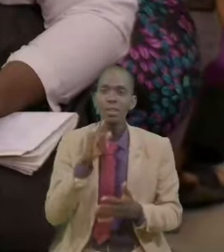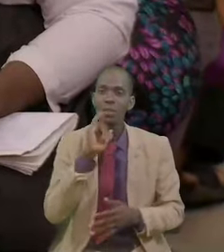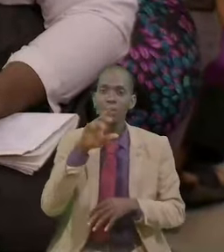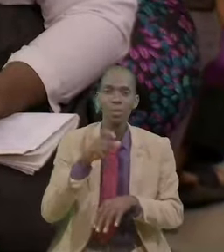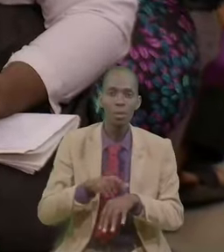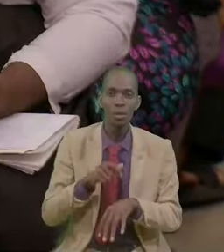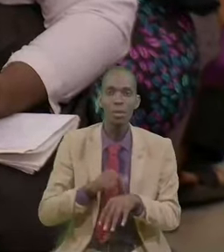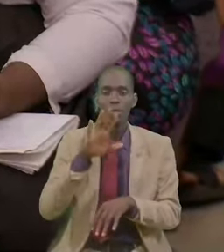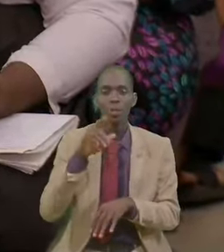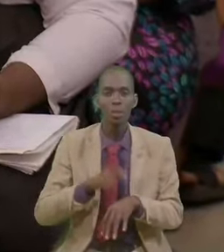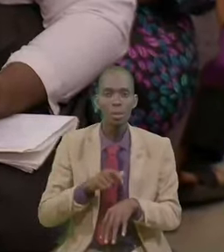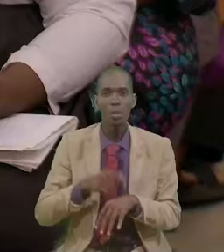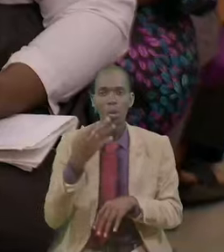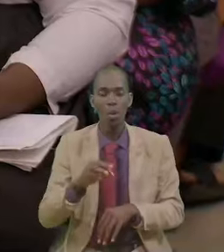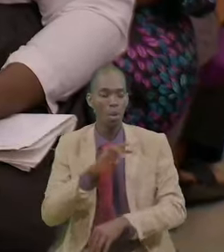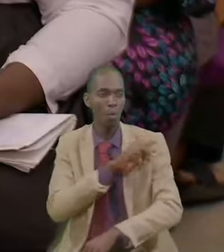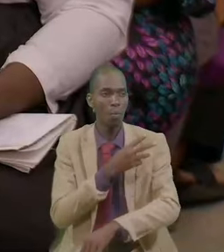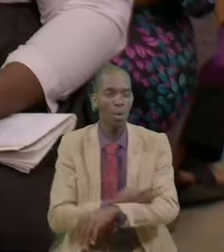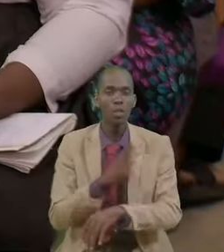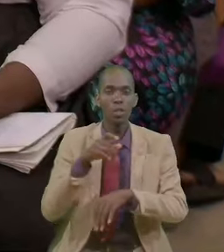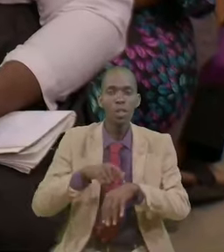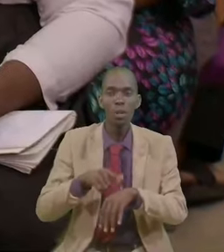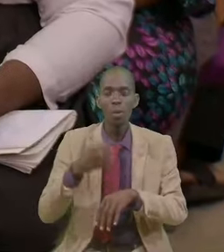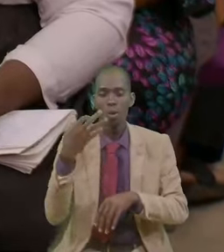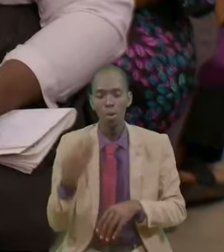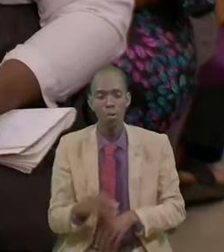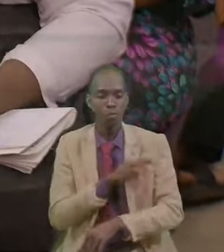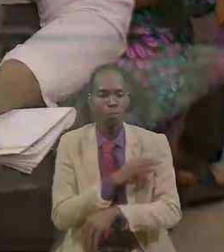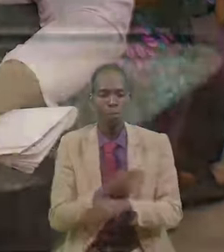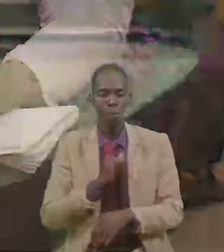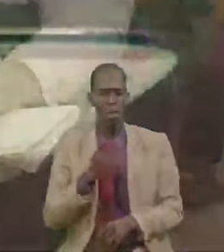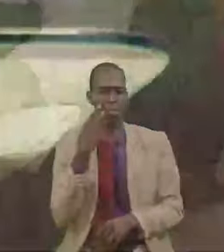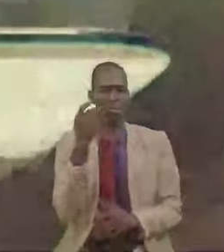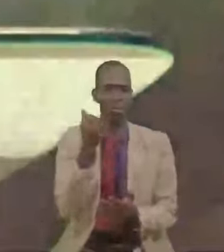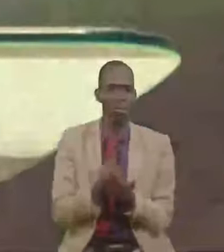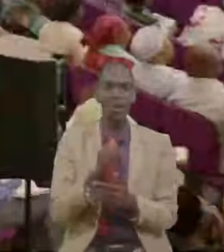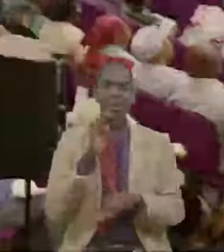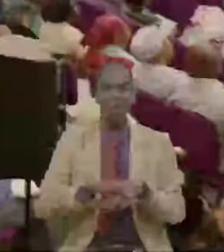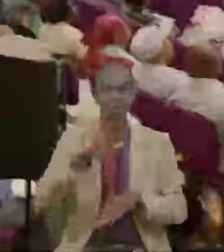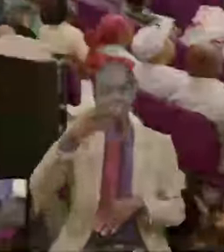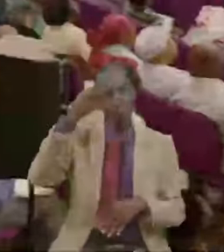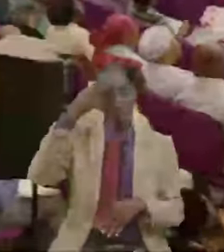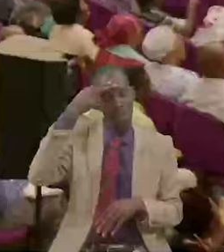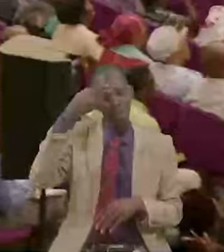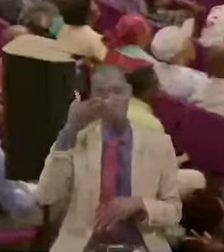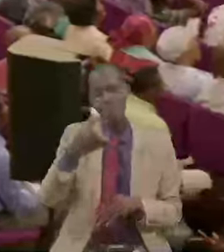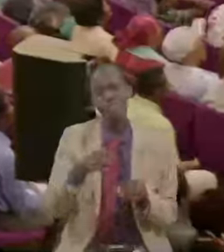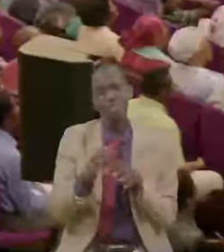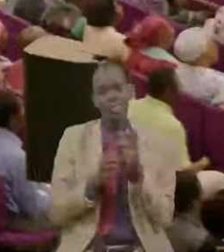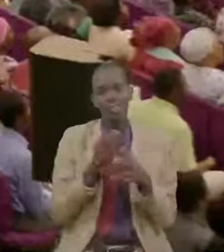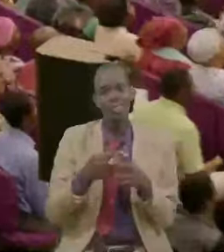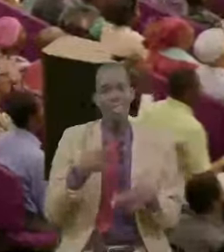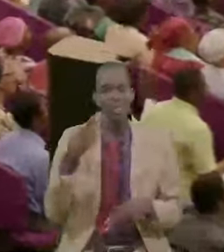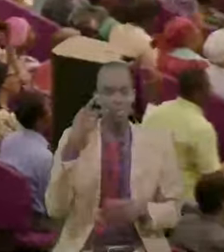votre moment de force, votre heure de puissance. Je vois Amen écrit sur votre front. Je